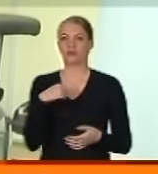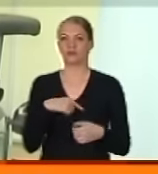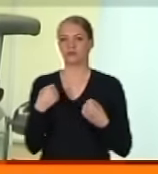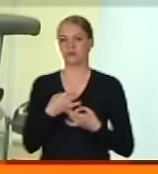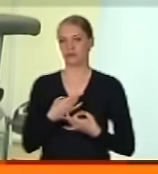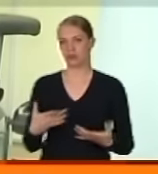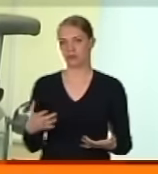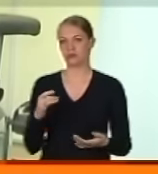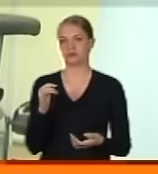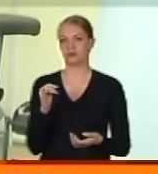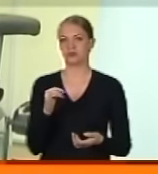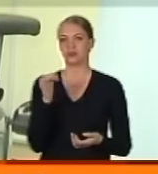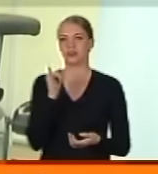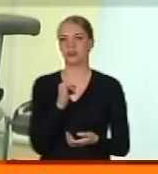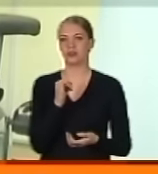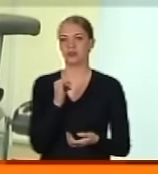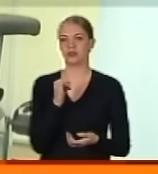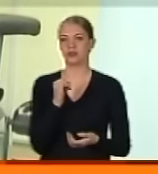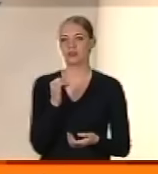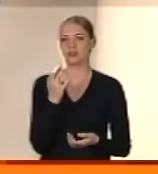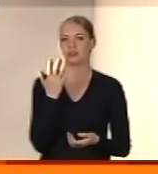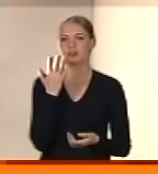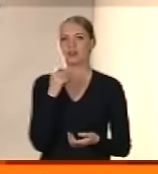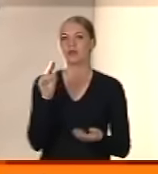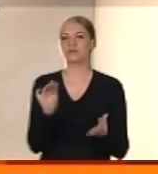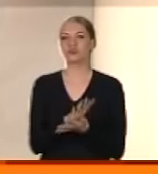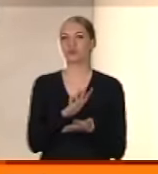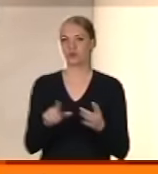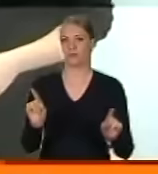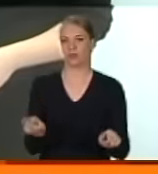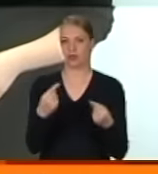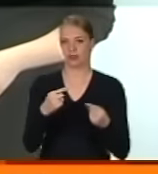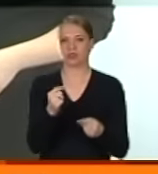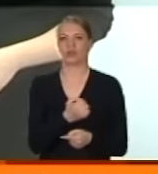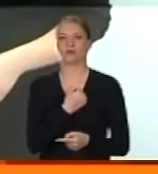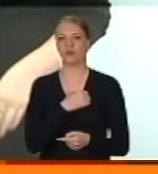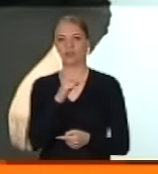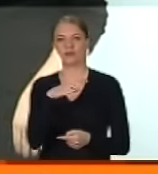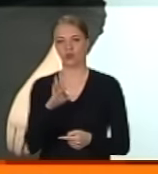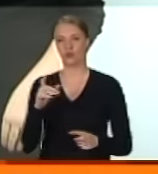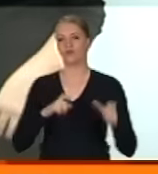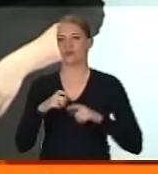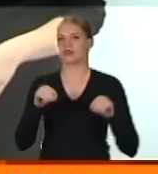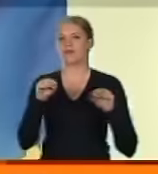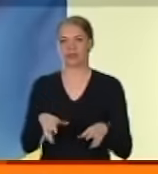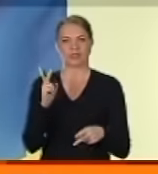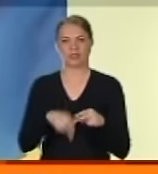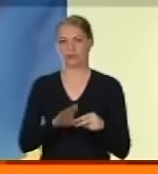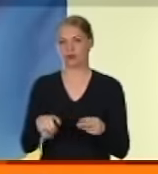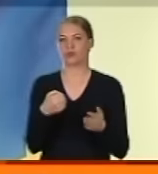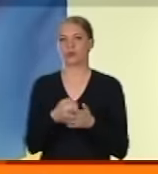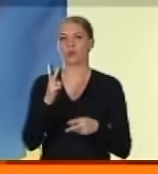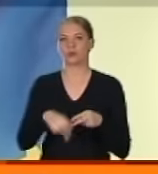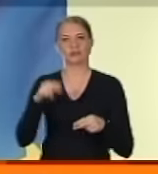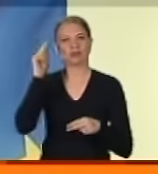і полетів далеко. Безкоштовну реабілітацію вояків АТО у вузі вирішили не припиняти до